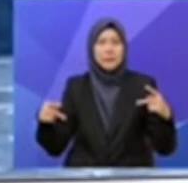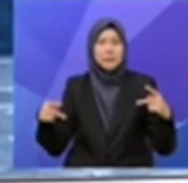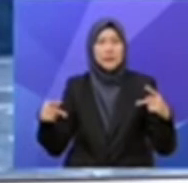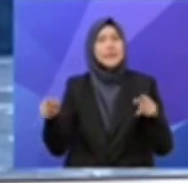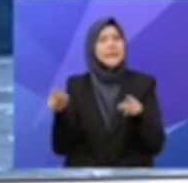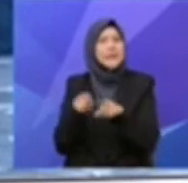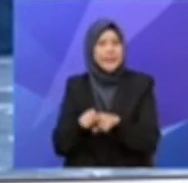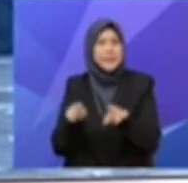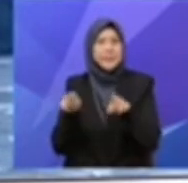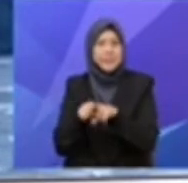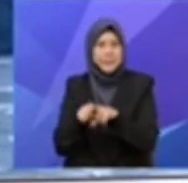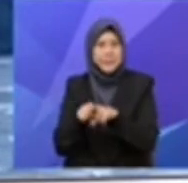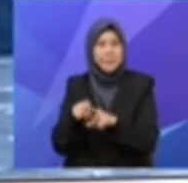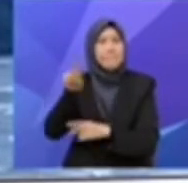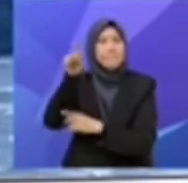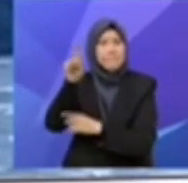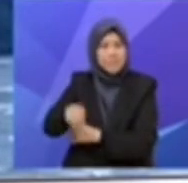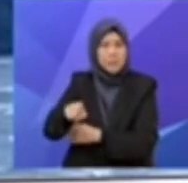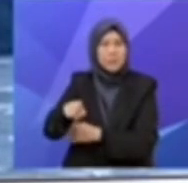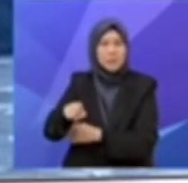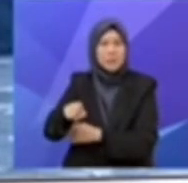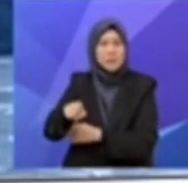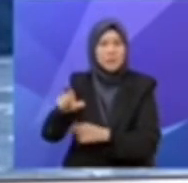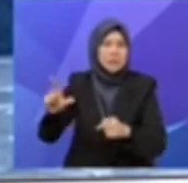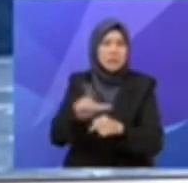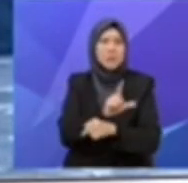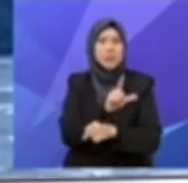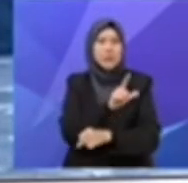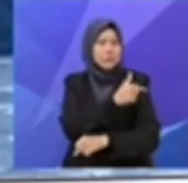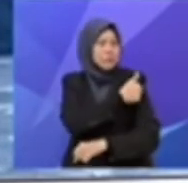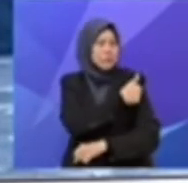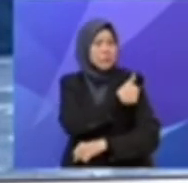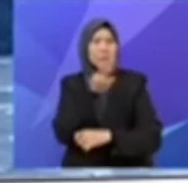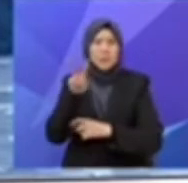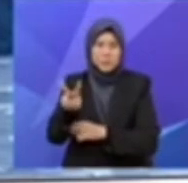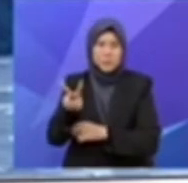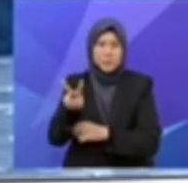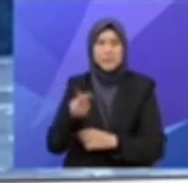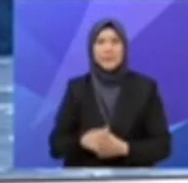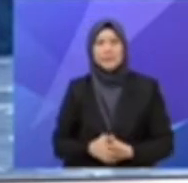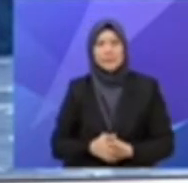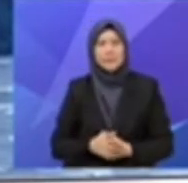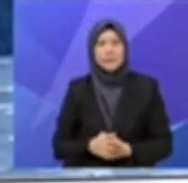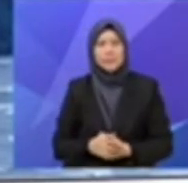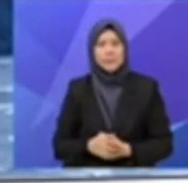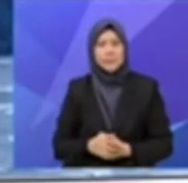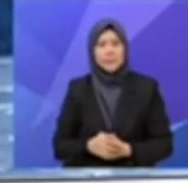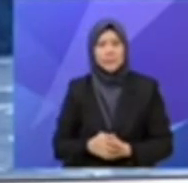juga mesti telah pohon lengkap dengan Duos review